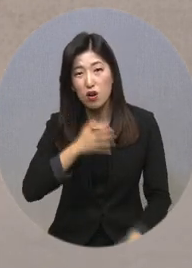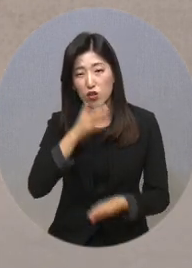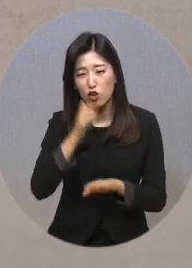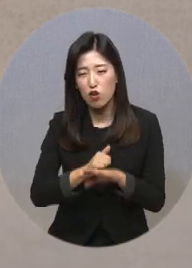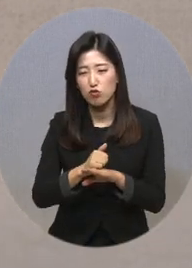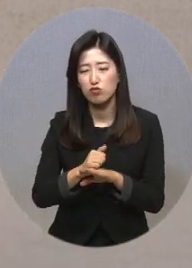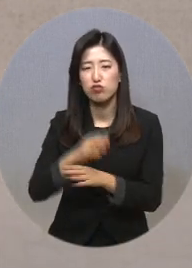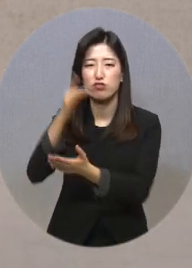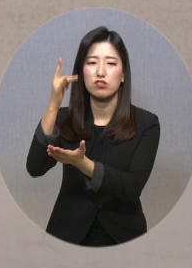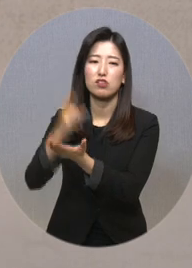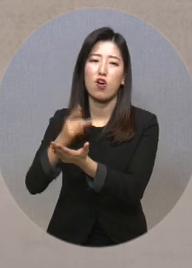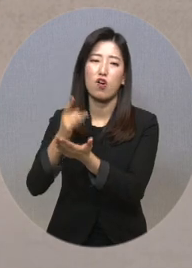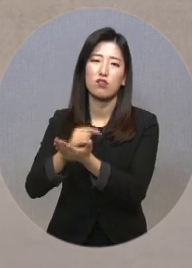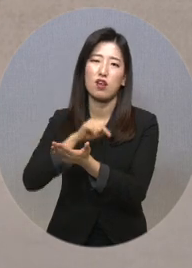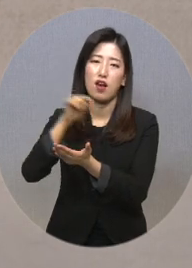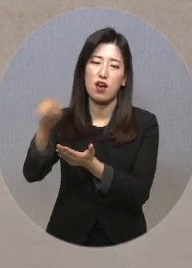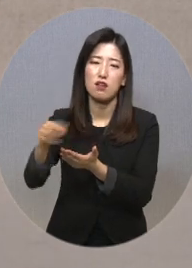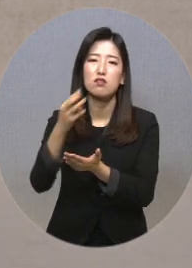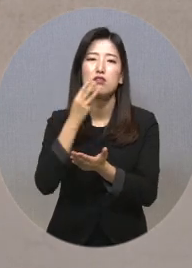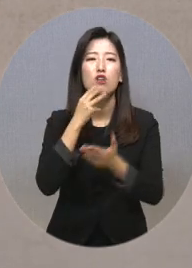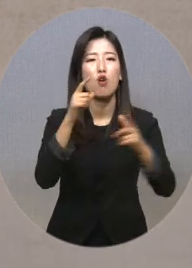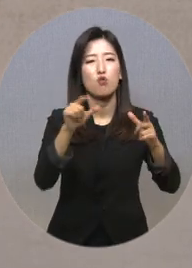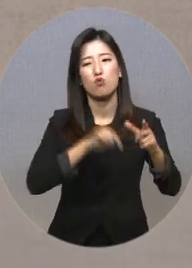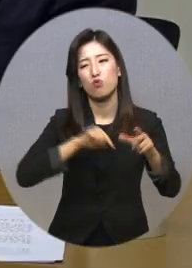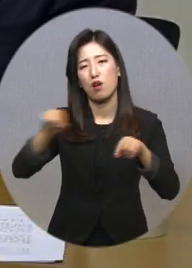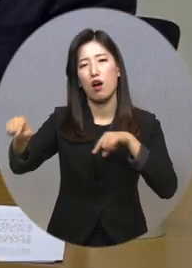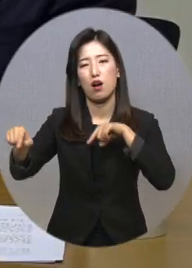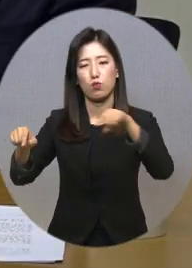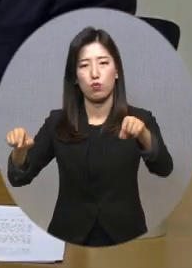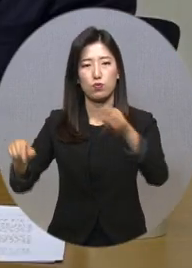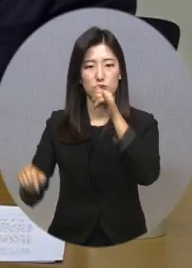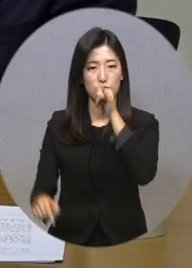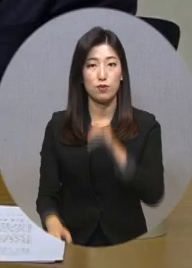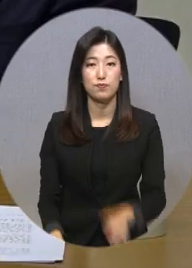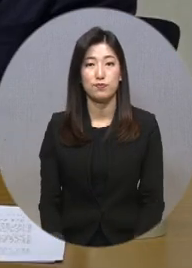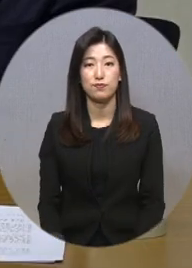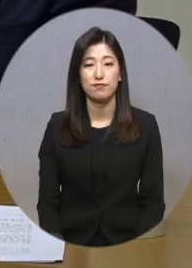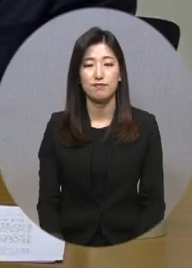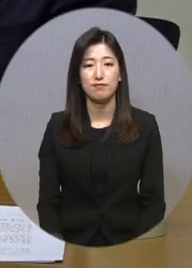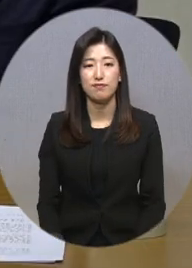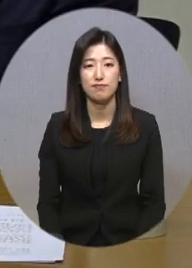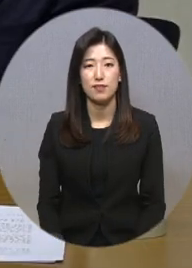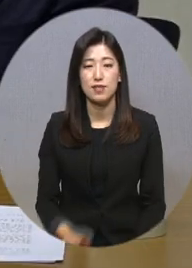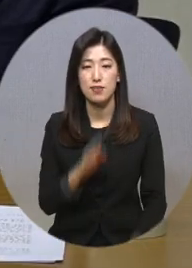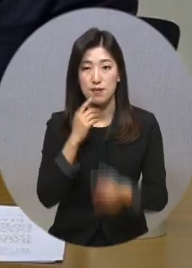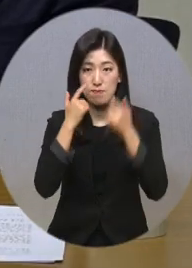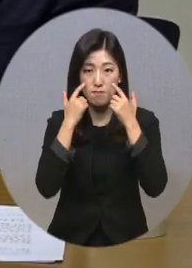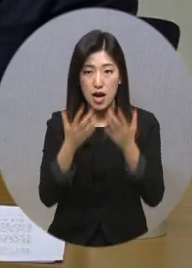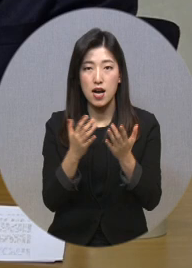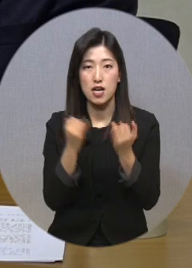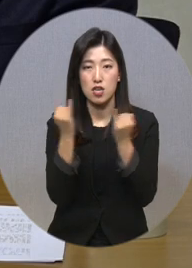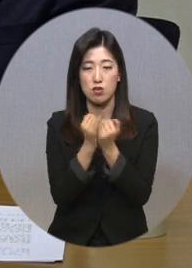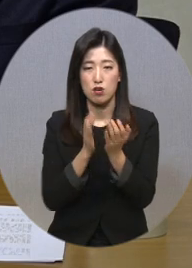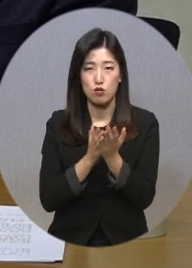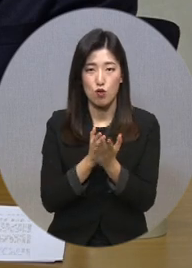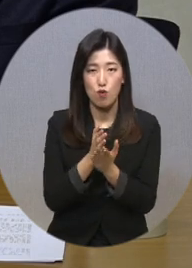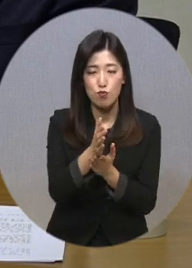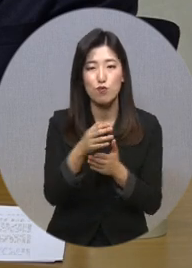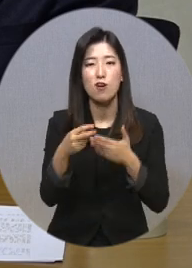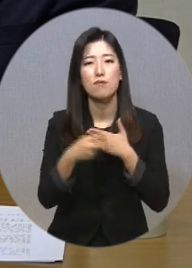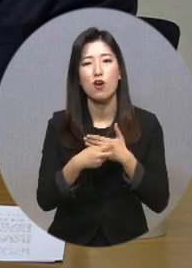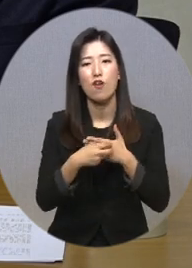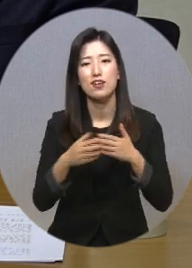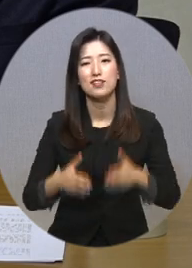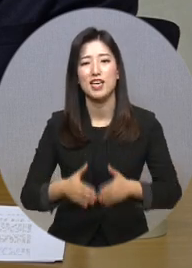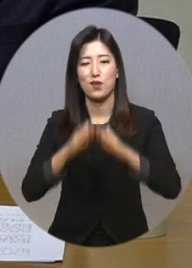그 수도권으로 이렇게 가고 있는데 산부인과도 제대로 된 산부인과를